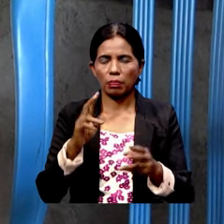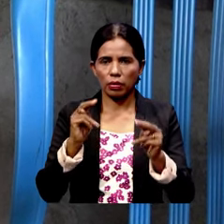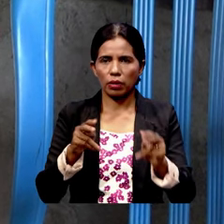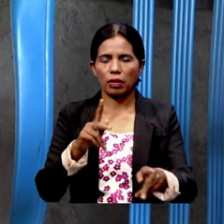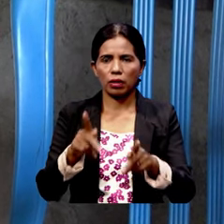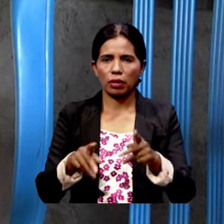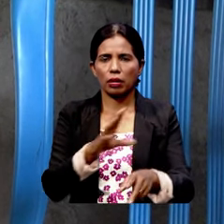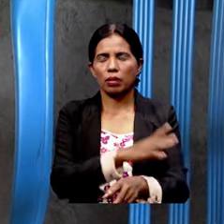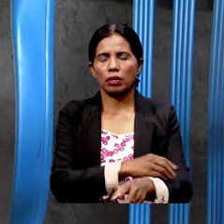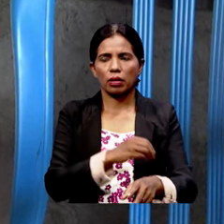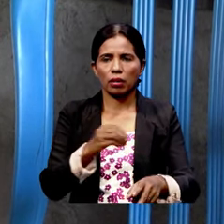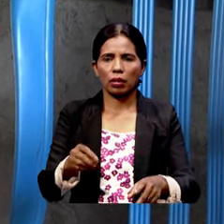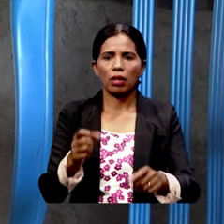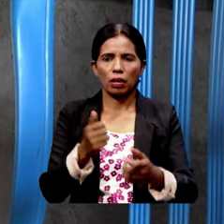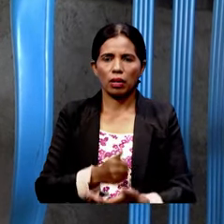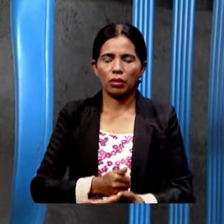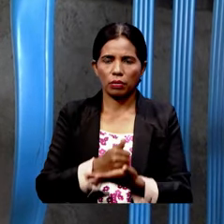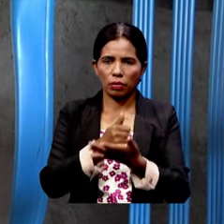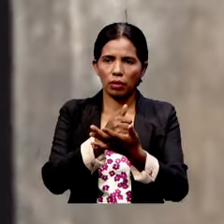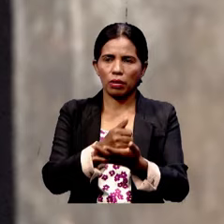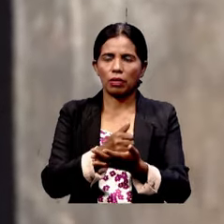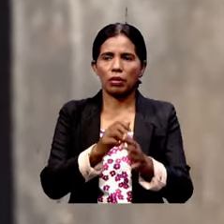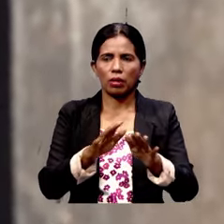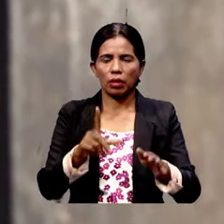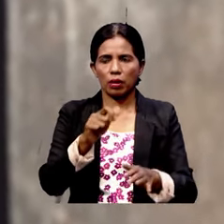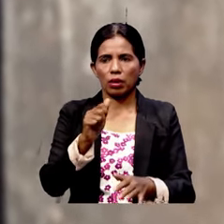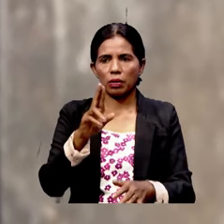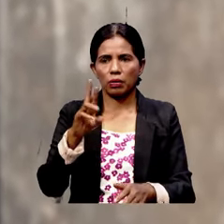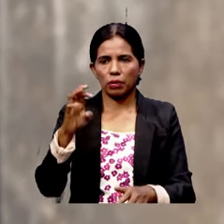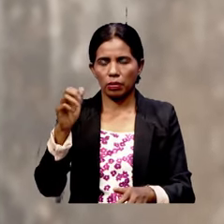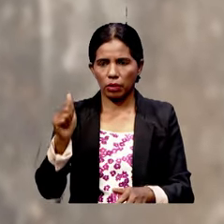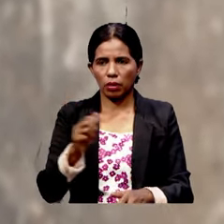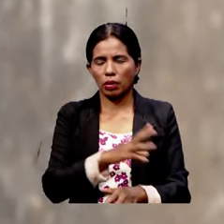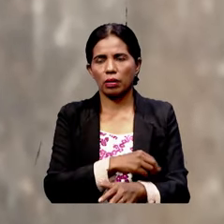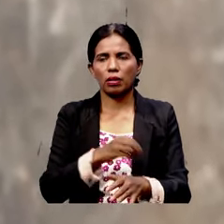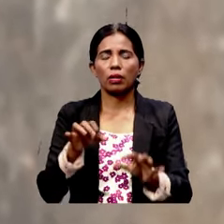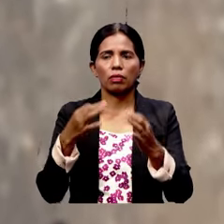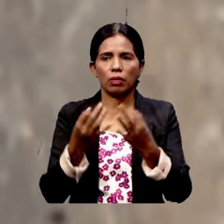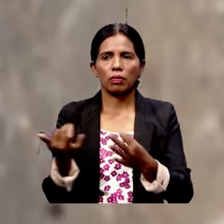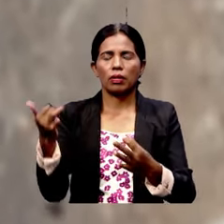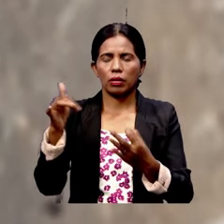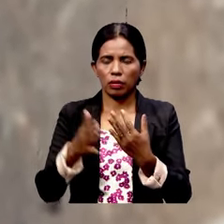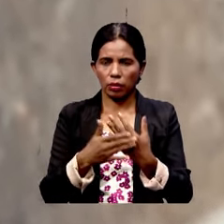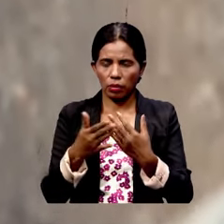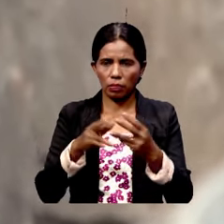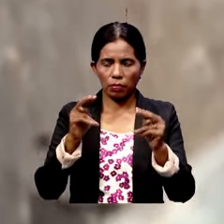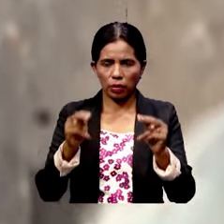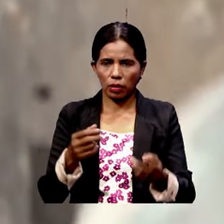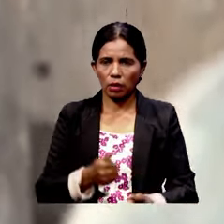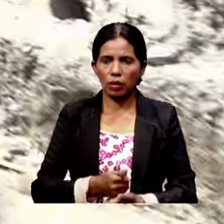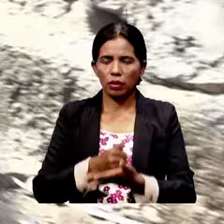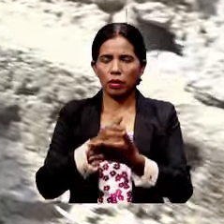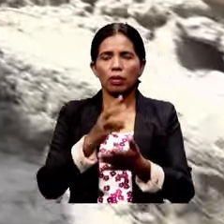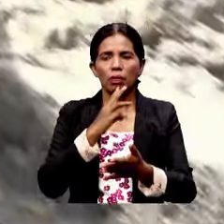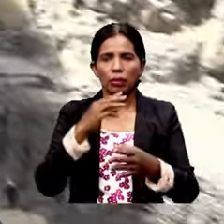saúde ne tulu, liliu halu atenimento ba Laura Mendonça. Ala inda ne mos familia simples ne precisa tebes tanki be mos